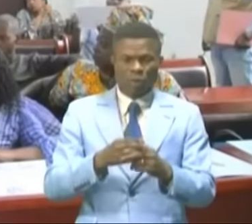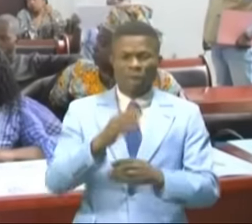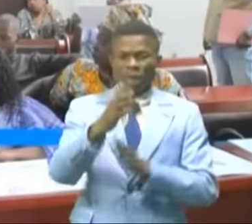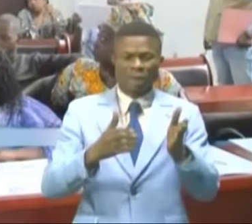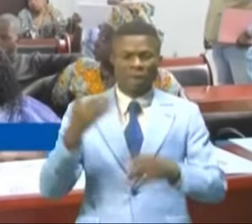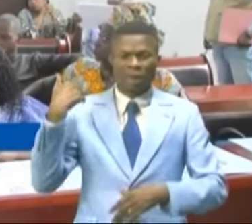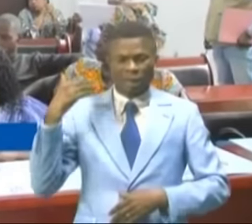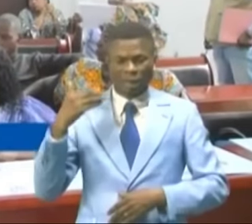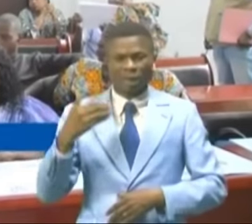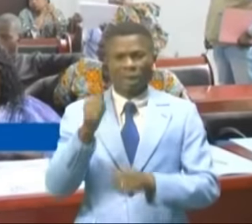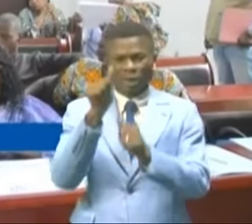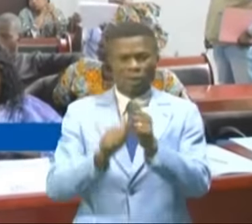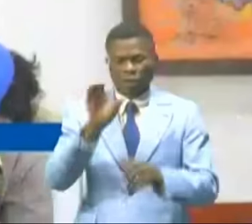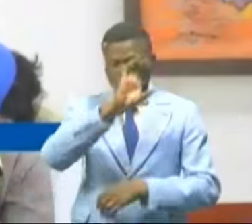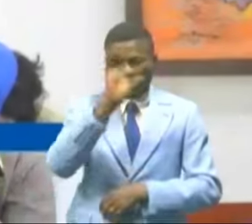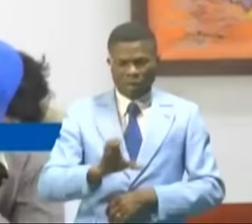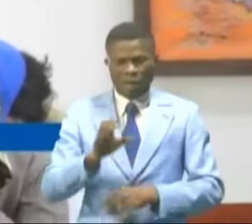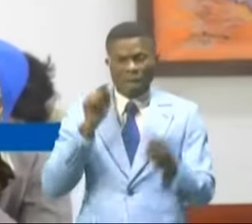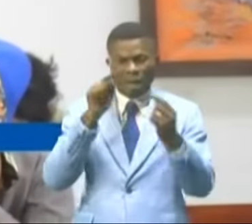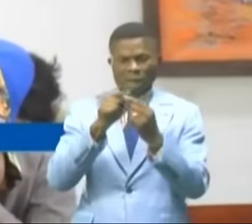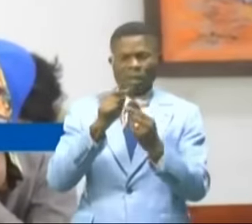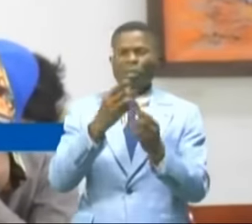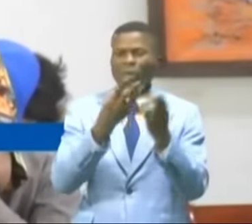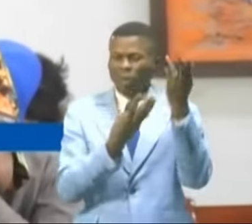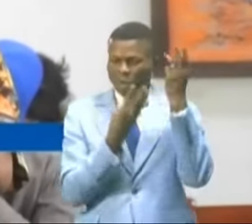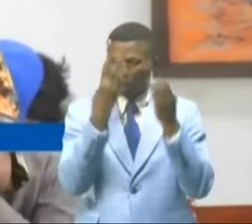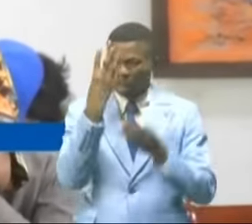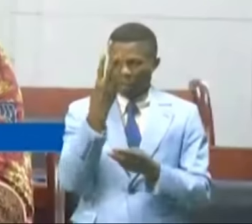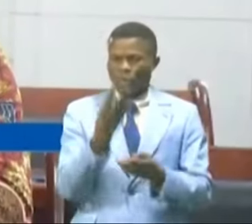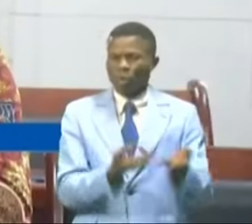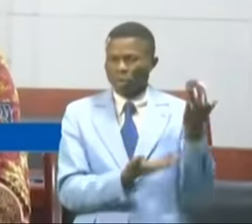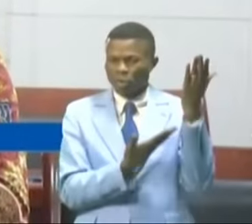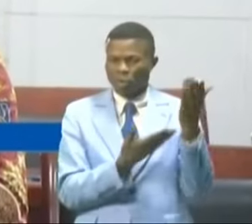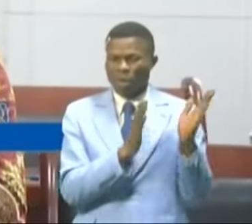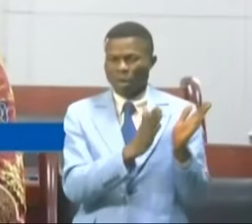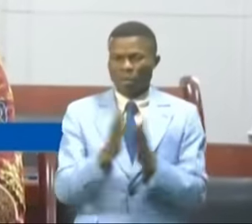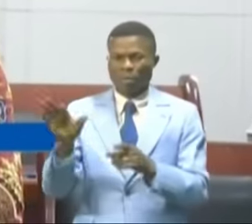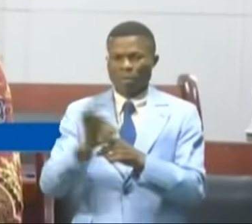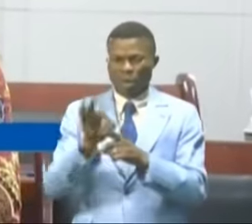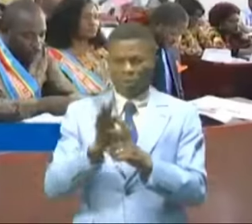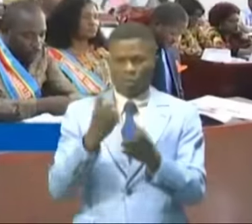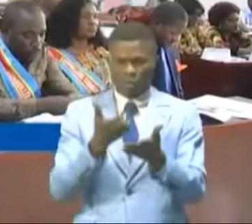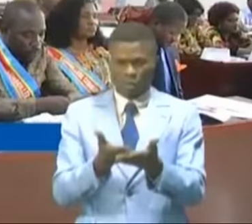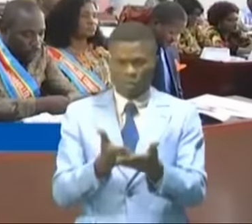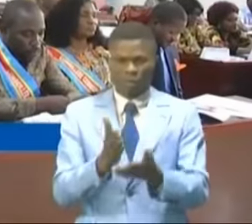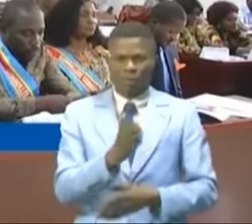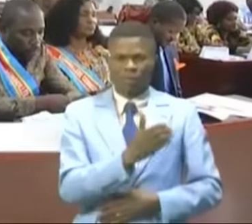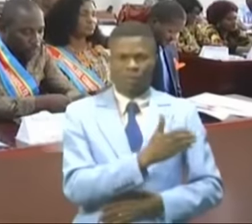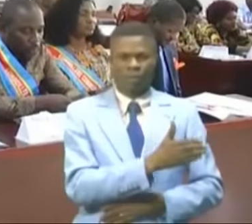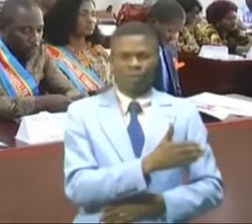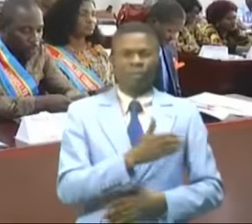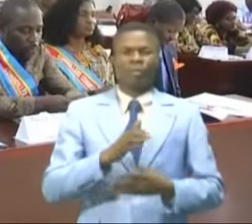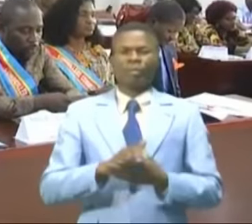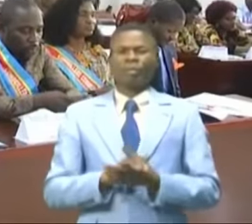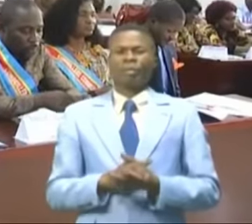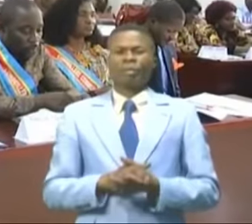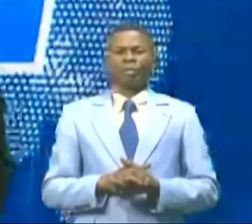publiques locales, ce sont là les trois thématiques majeures qui seront discutées au cours de ces